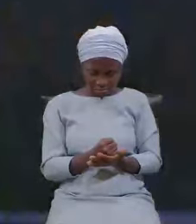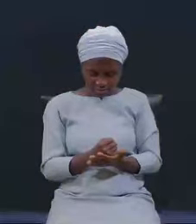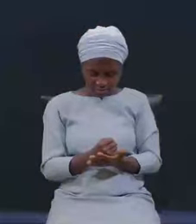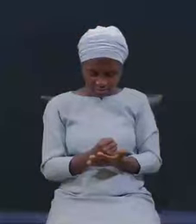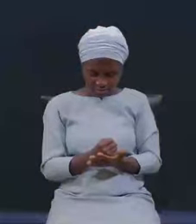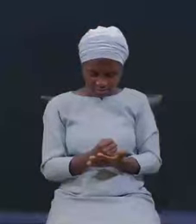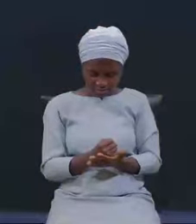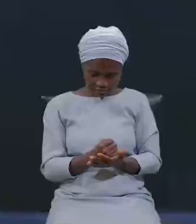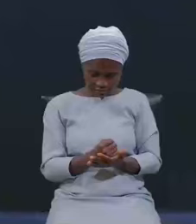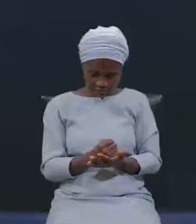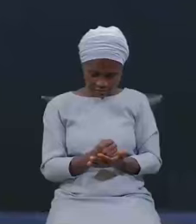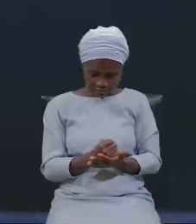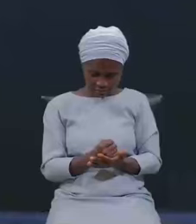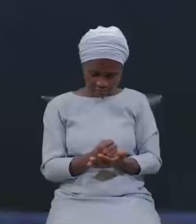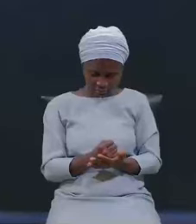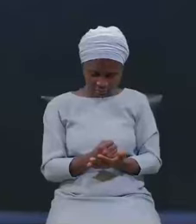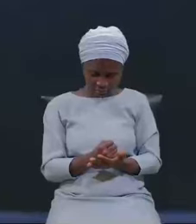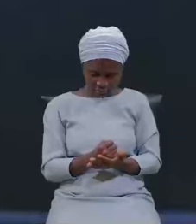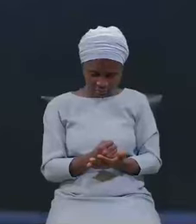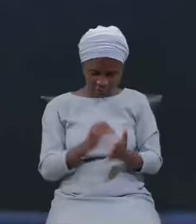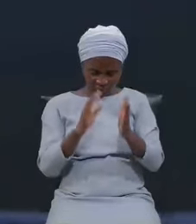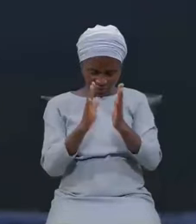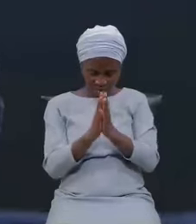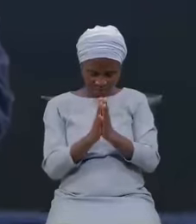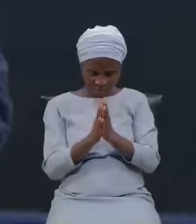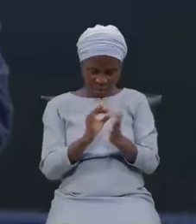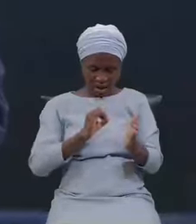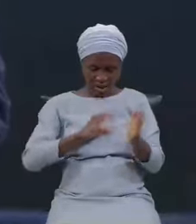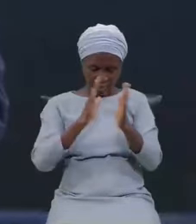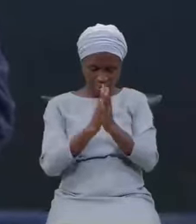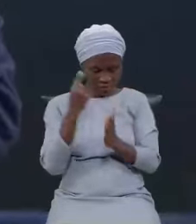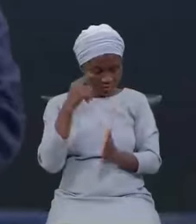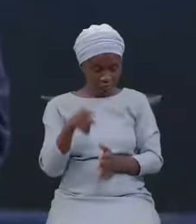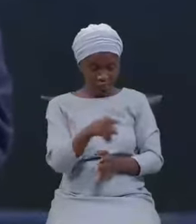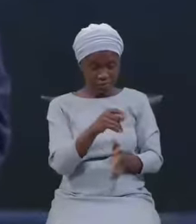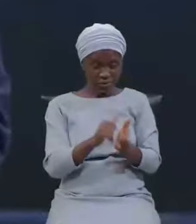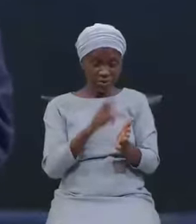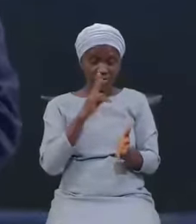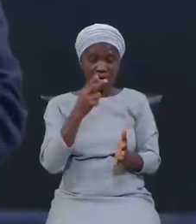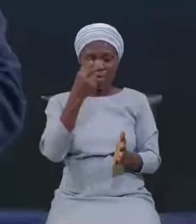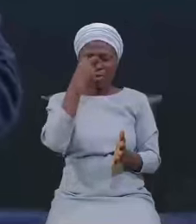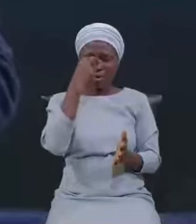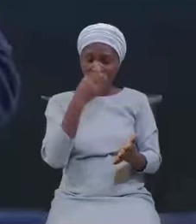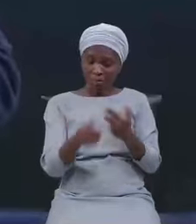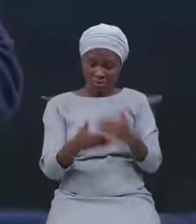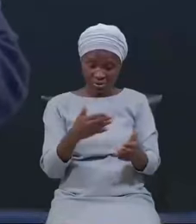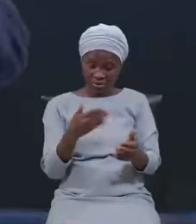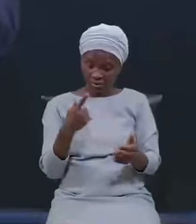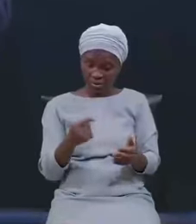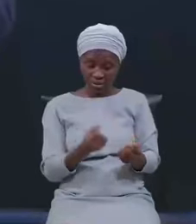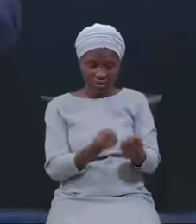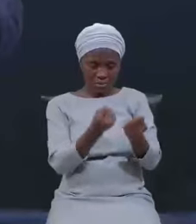Je prie pour ceux qui sont aveugles. Quelle que soit la cause de l'aveuglement, Seigneur, touche leurs